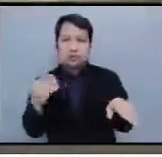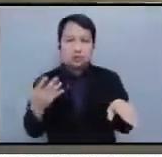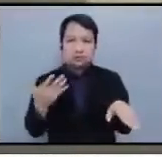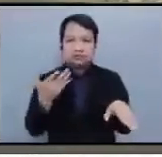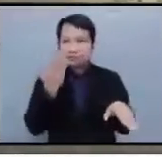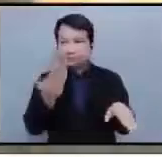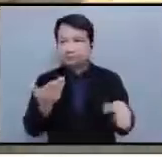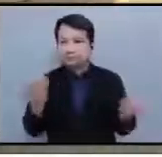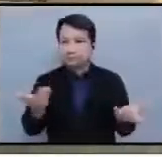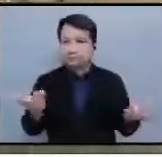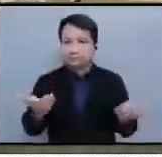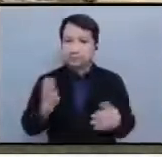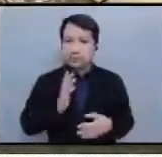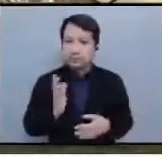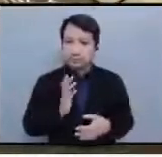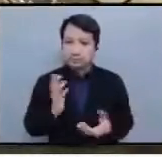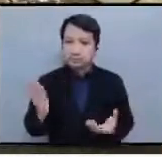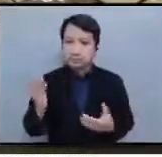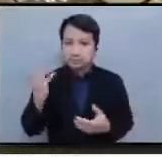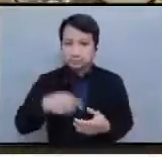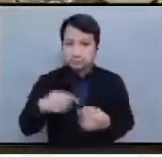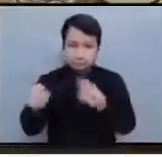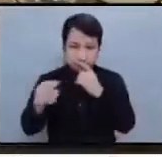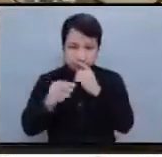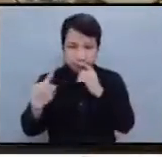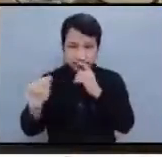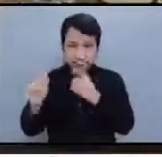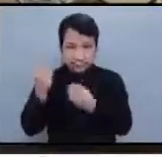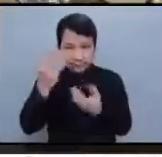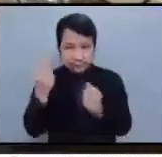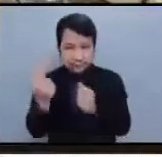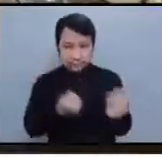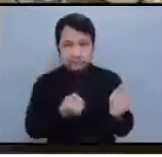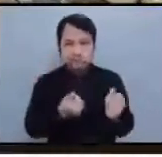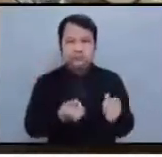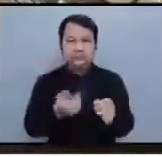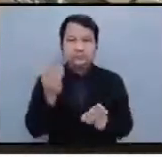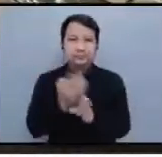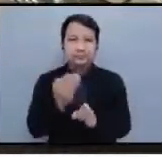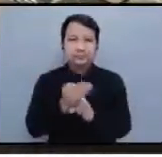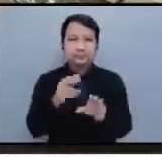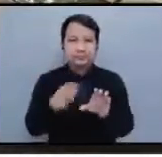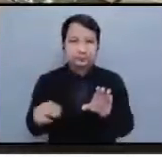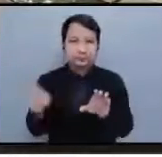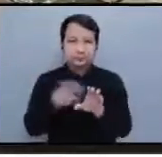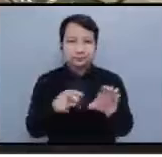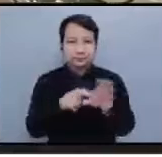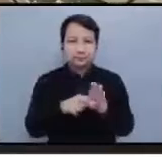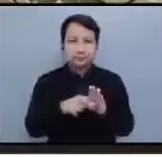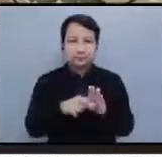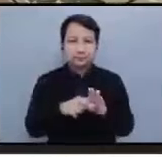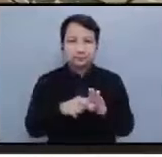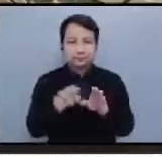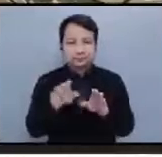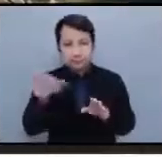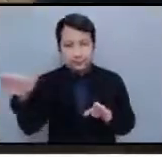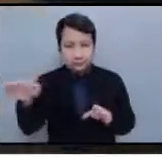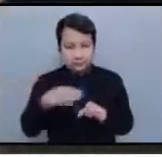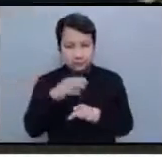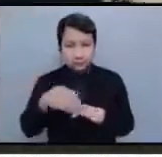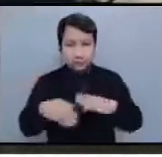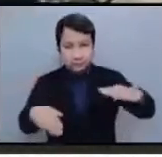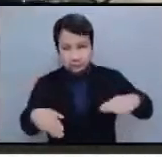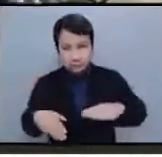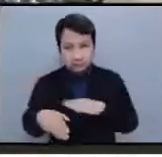ay buti na lamang may MMDA at nasisiguro na yung mga bus ay hindi nagsasakay sa gitna dito sa gilid na dapat ganun